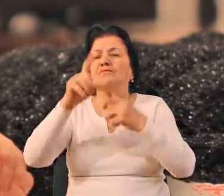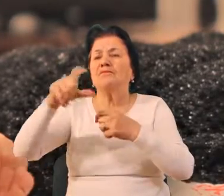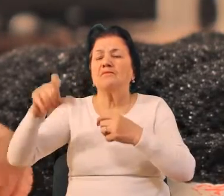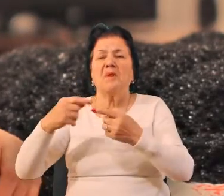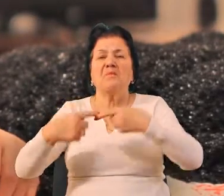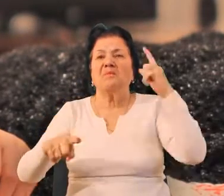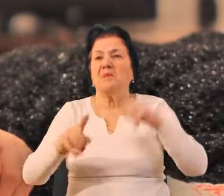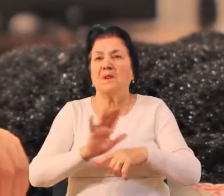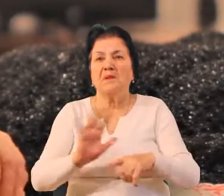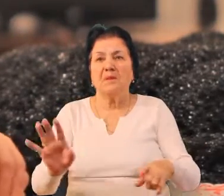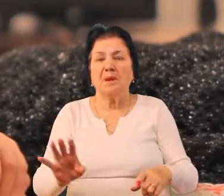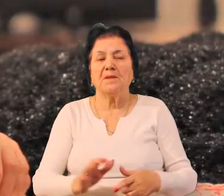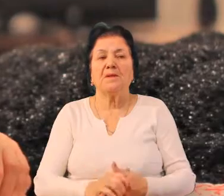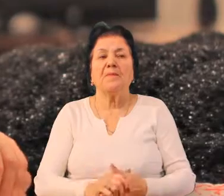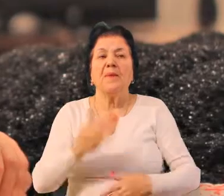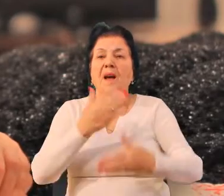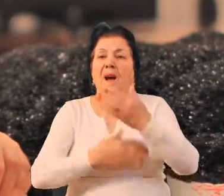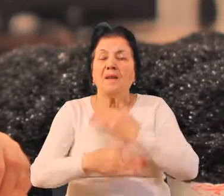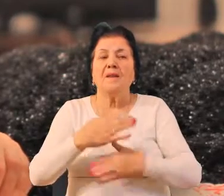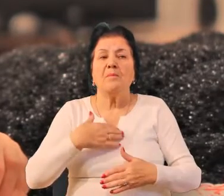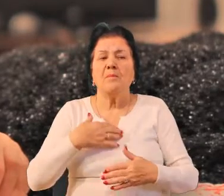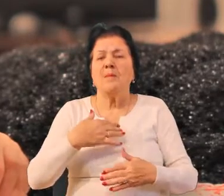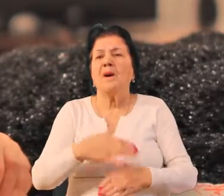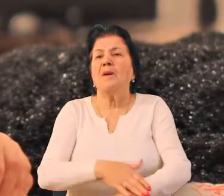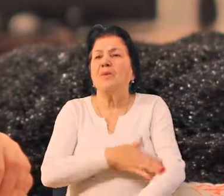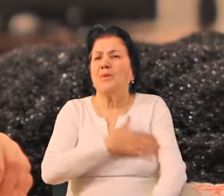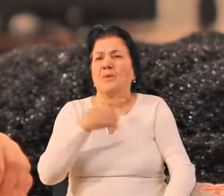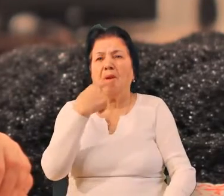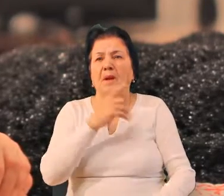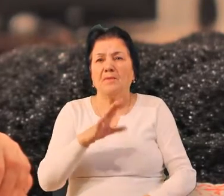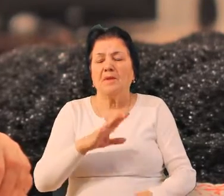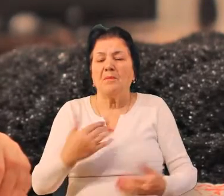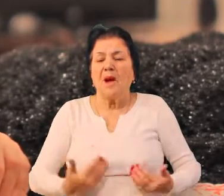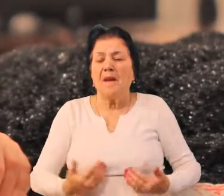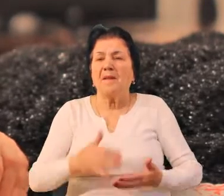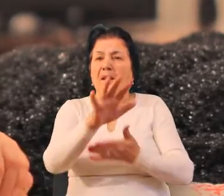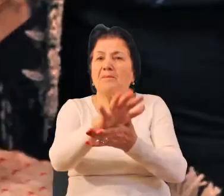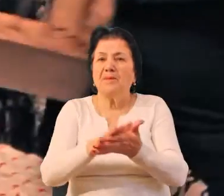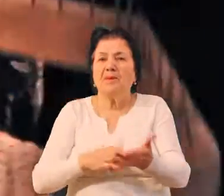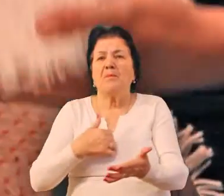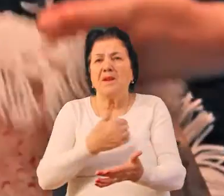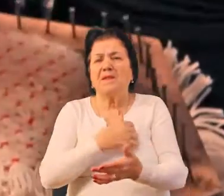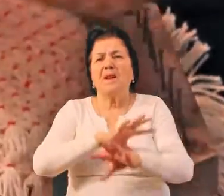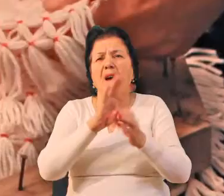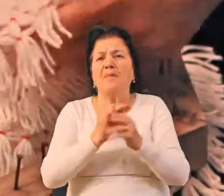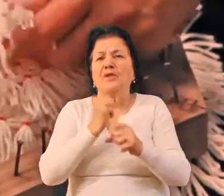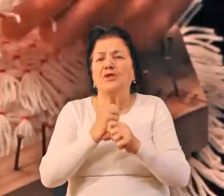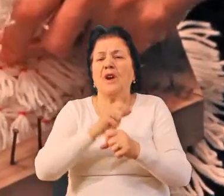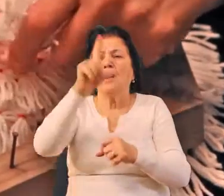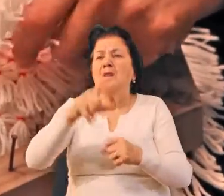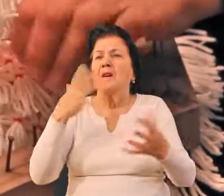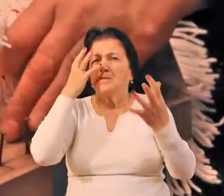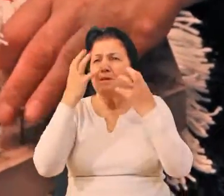Ona görə ki, dedi, artıq mən görürəm ki, sən sağlam evlatlarımdan seçilmədin. Əlilliyimlə mən